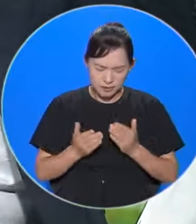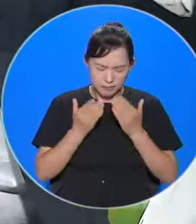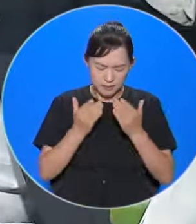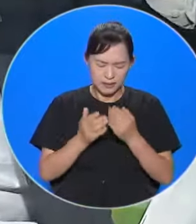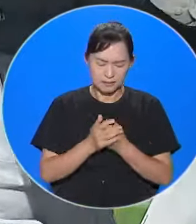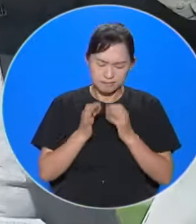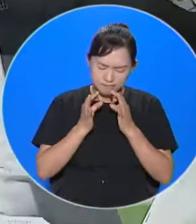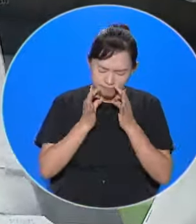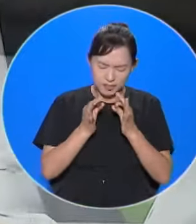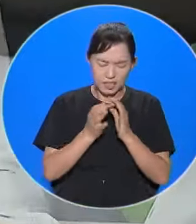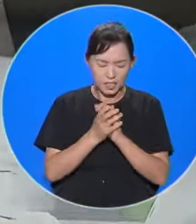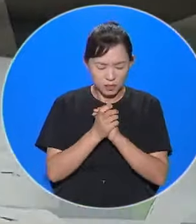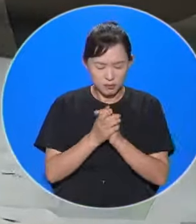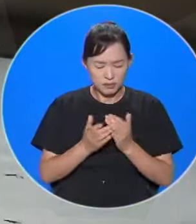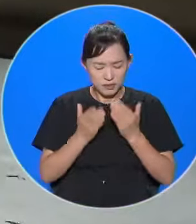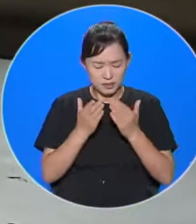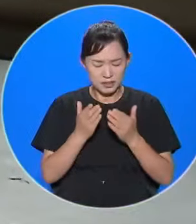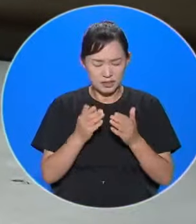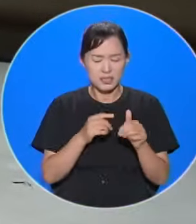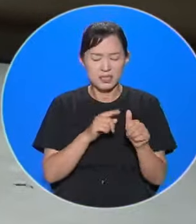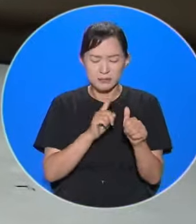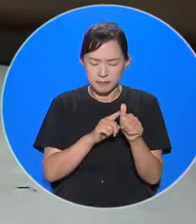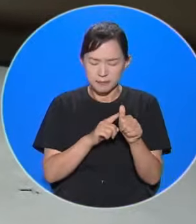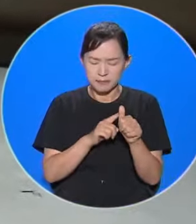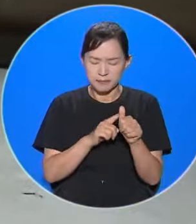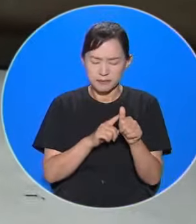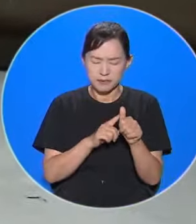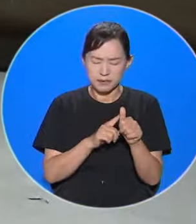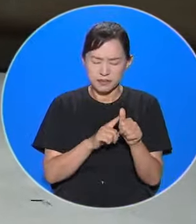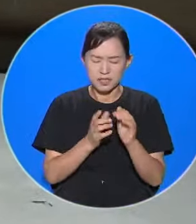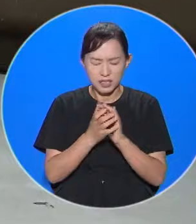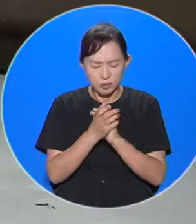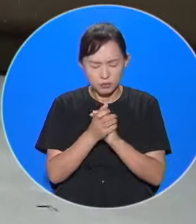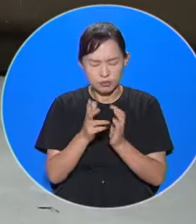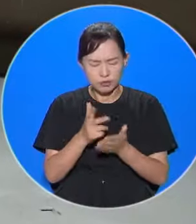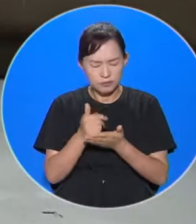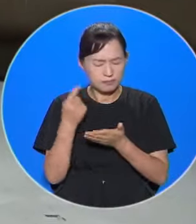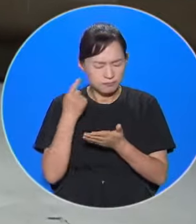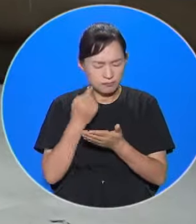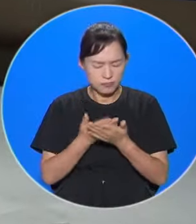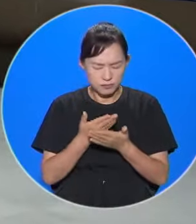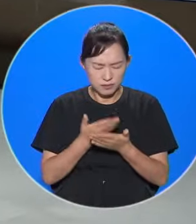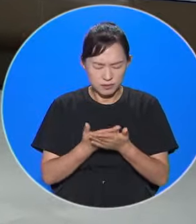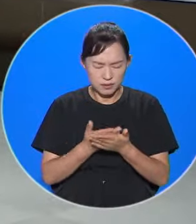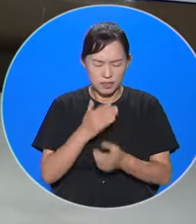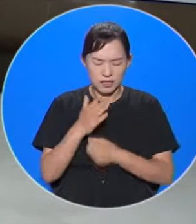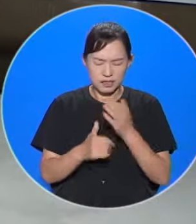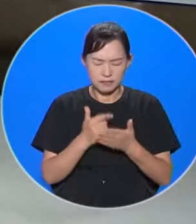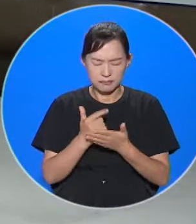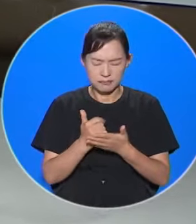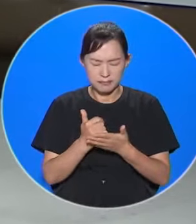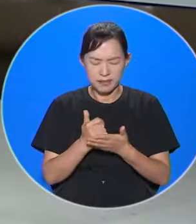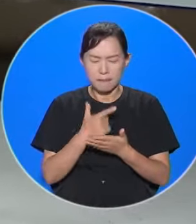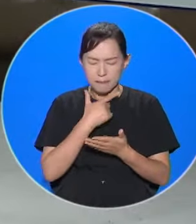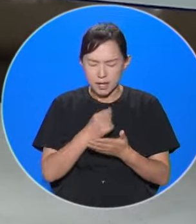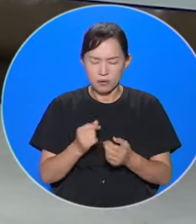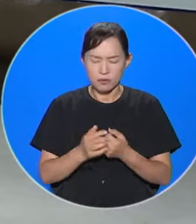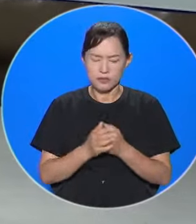간절하게 기도하는 하나님 이 아들의 기도도 주님 아버지 들어주시옵소서. 아멘. 아버지 바라옵기는 정말 이 가정